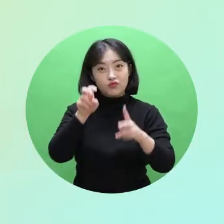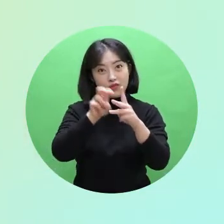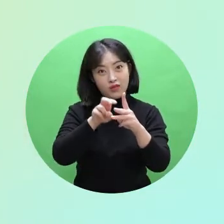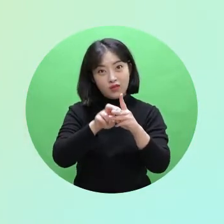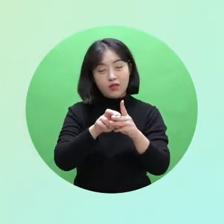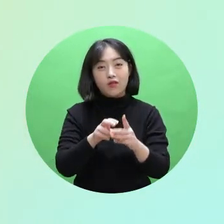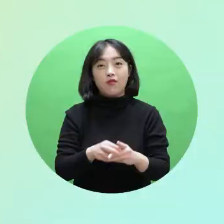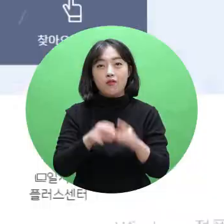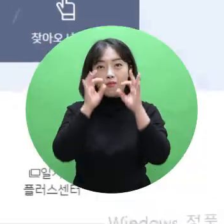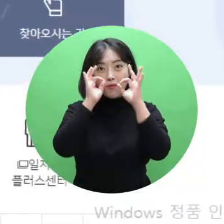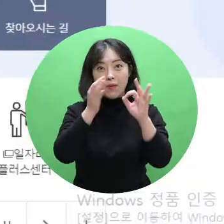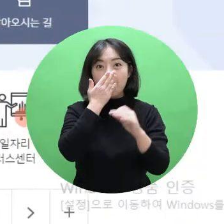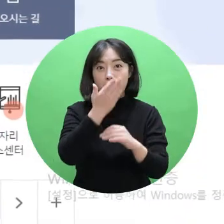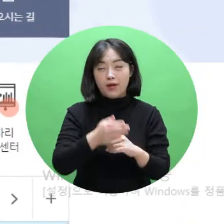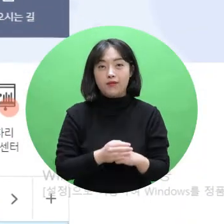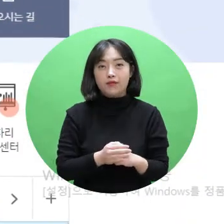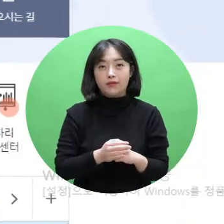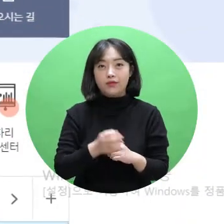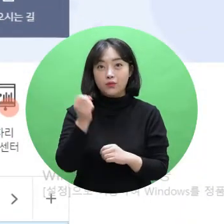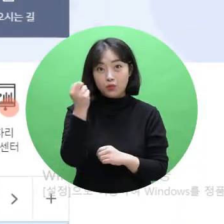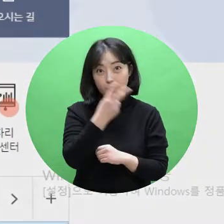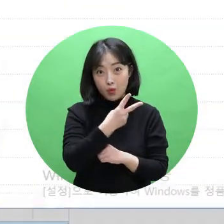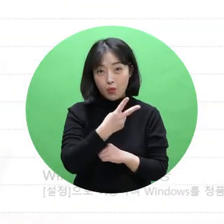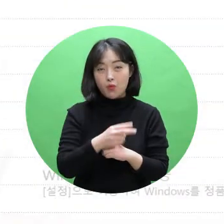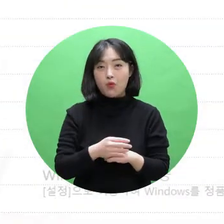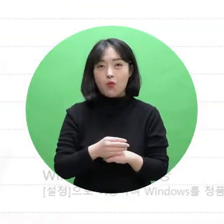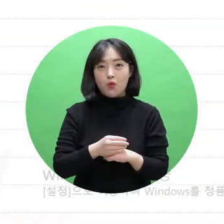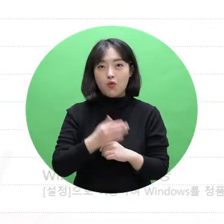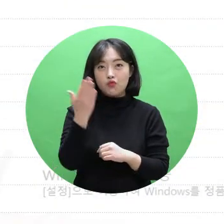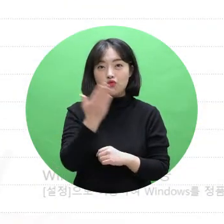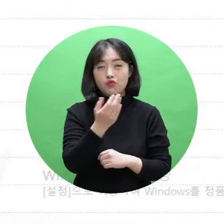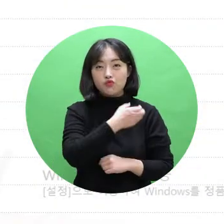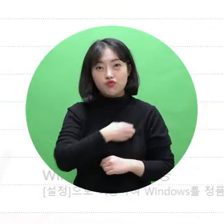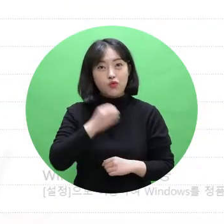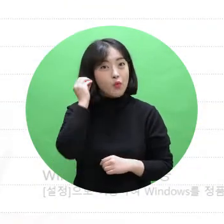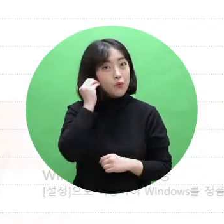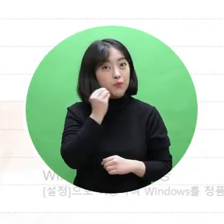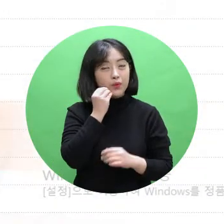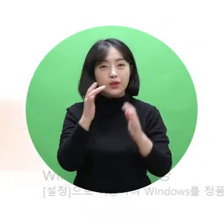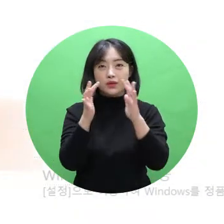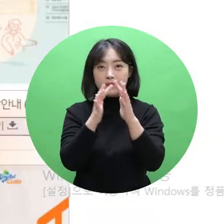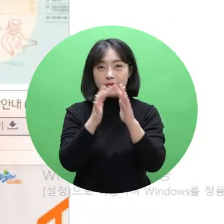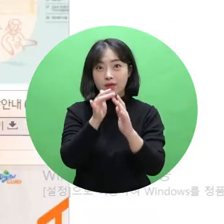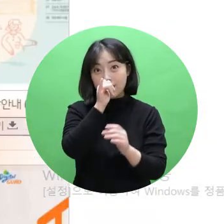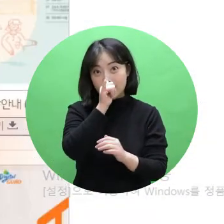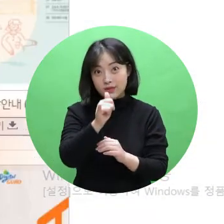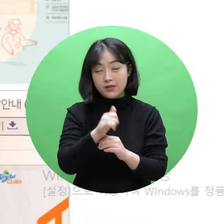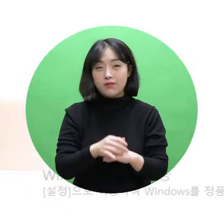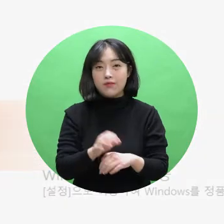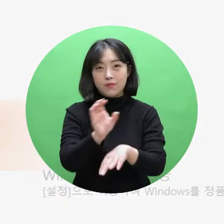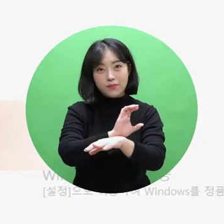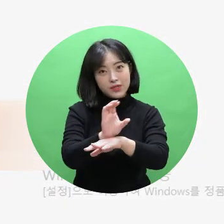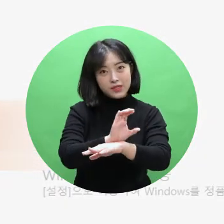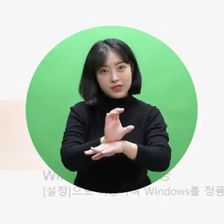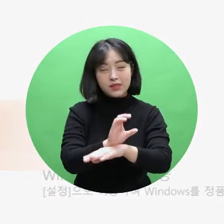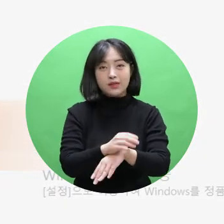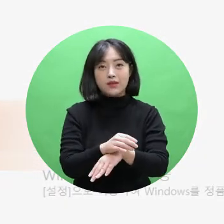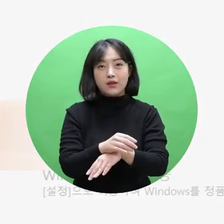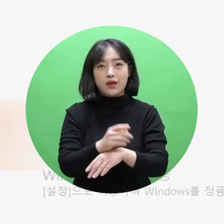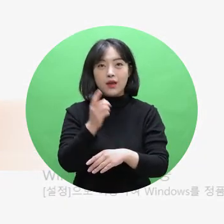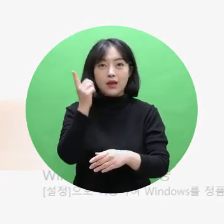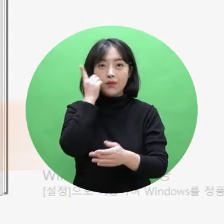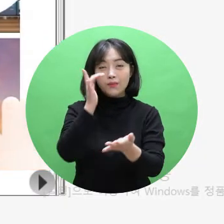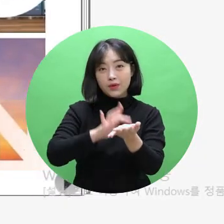등에서 만나보실 수 있습니다. 또한 구청 홈페이지에도 이북으로 게재돼 PC,